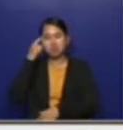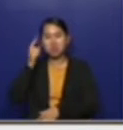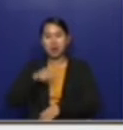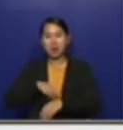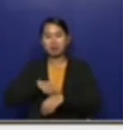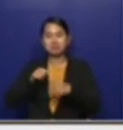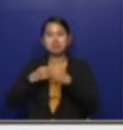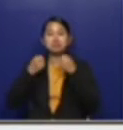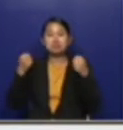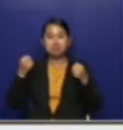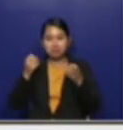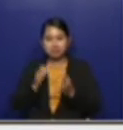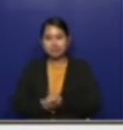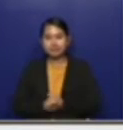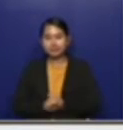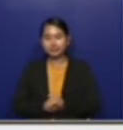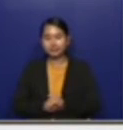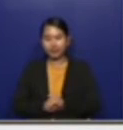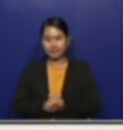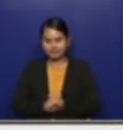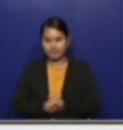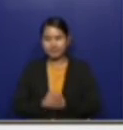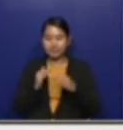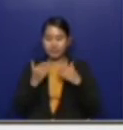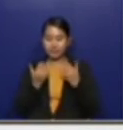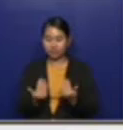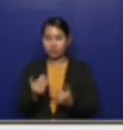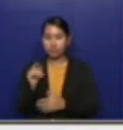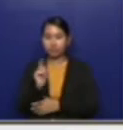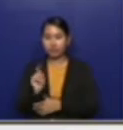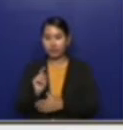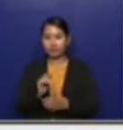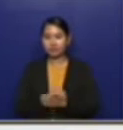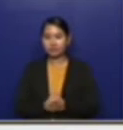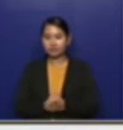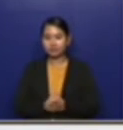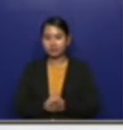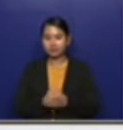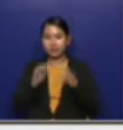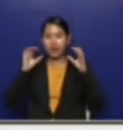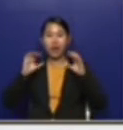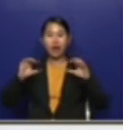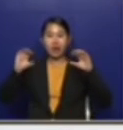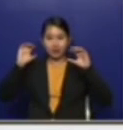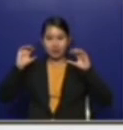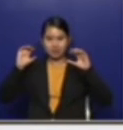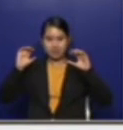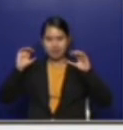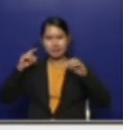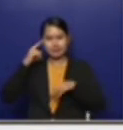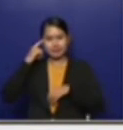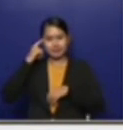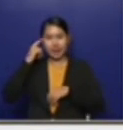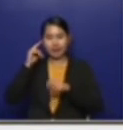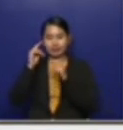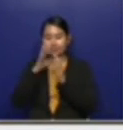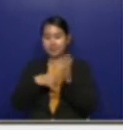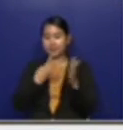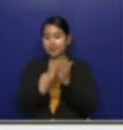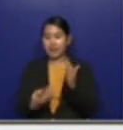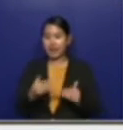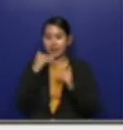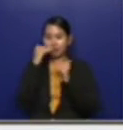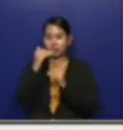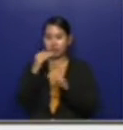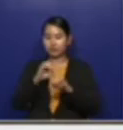าณสถานการณ์ปัจจุบันรัฐบาลควรกำหนดไทม์ไลน์ให้